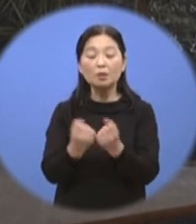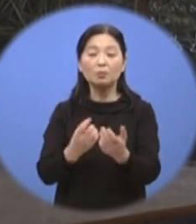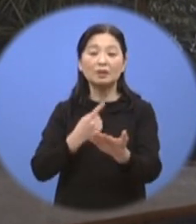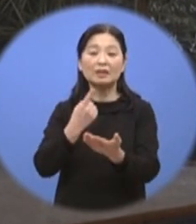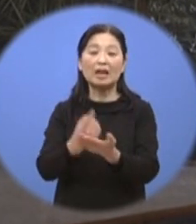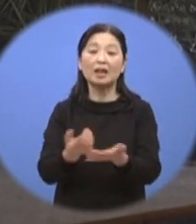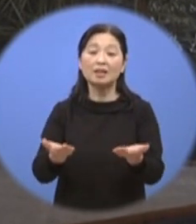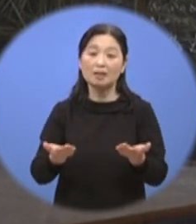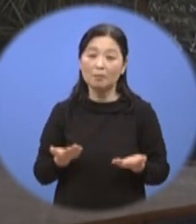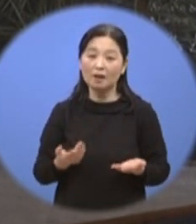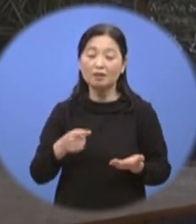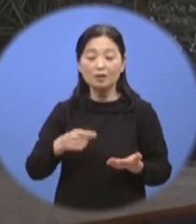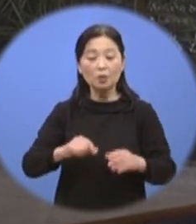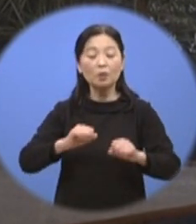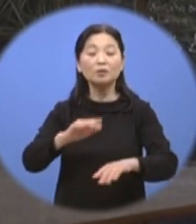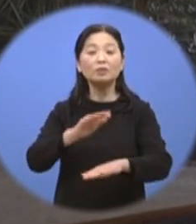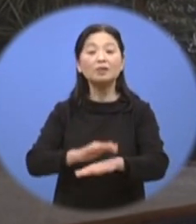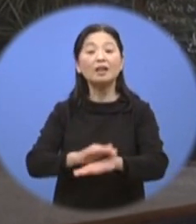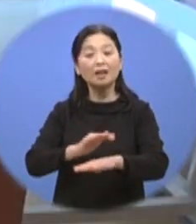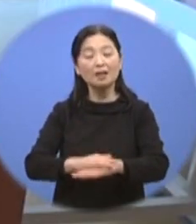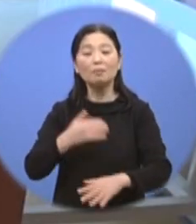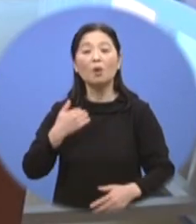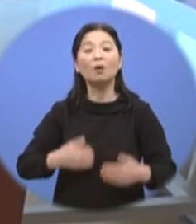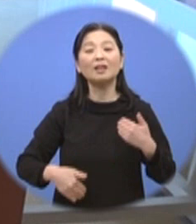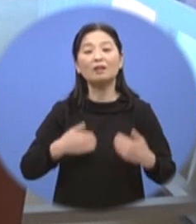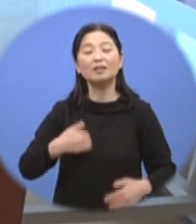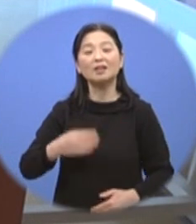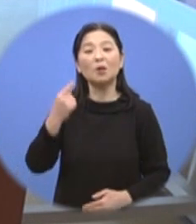のもちょっと楽しいかなっていうふうに考えてます。